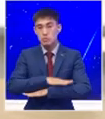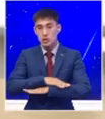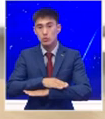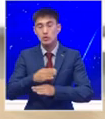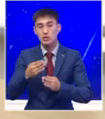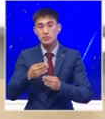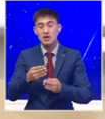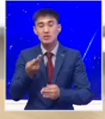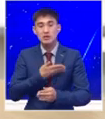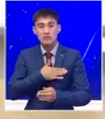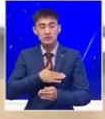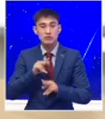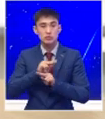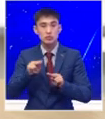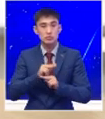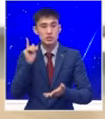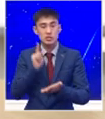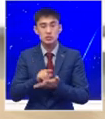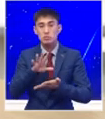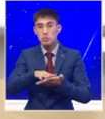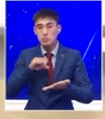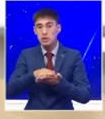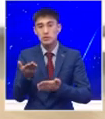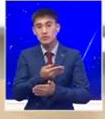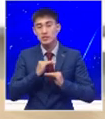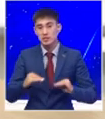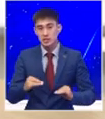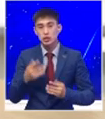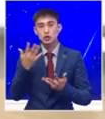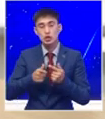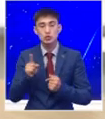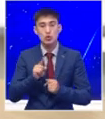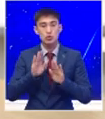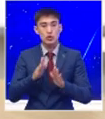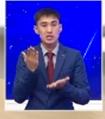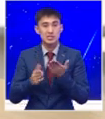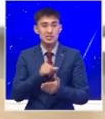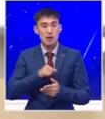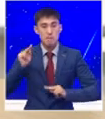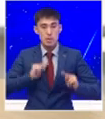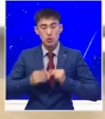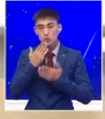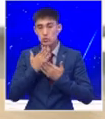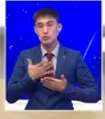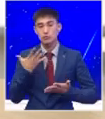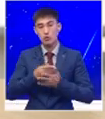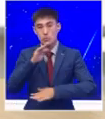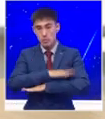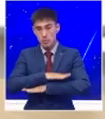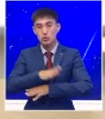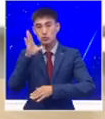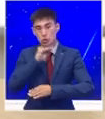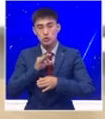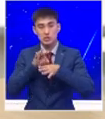но и нравственности мы должны Быть примером для своих детей я считаю что только если сам педагог любит свой предмет он